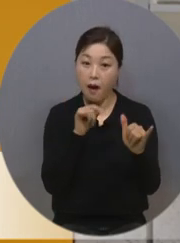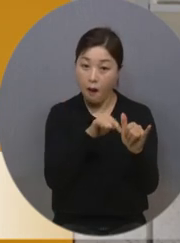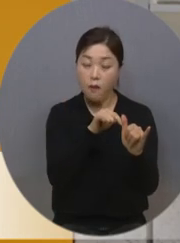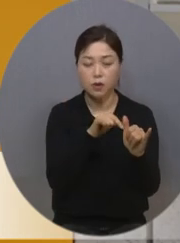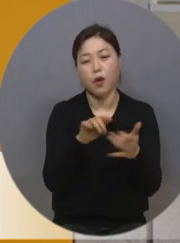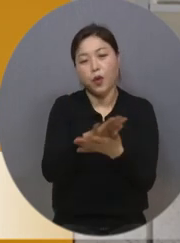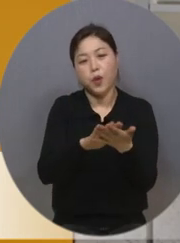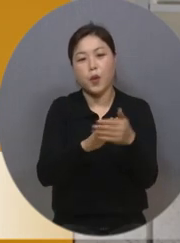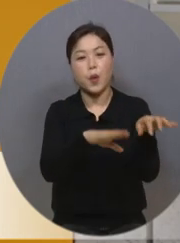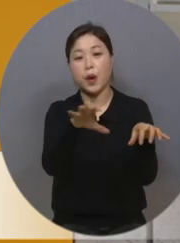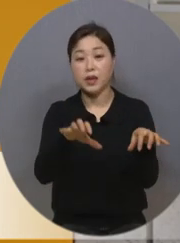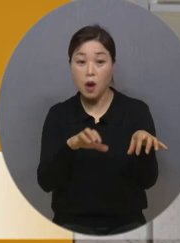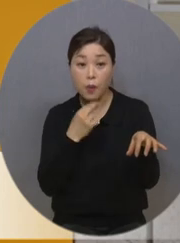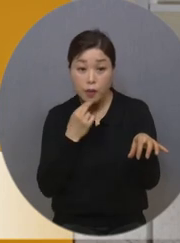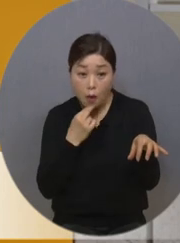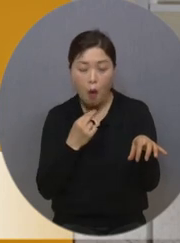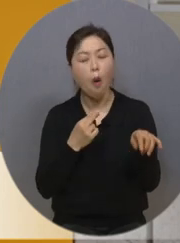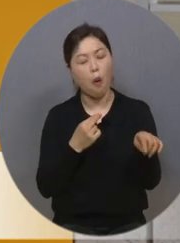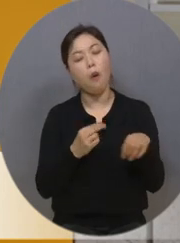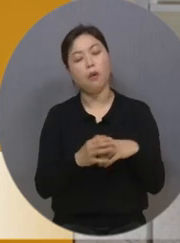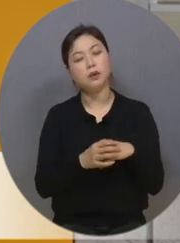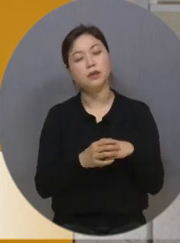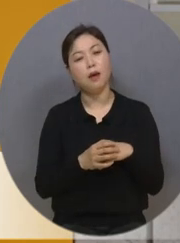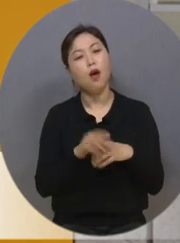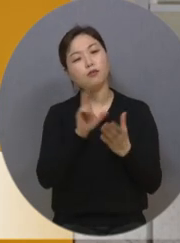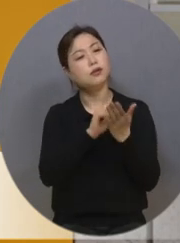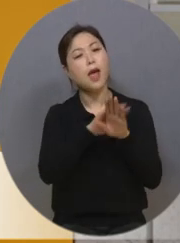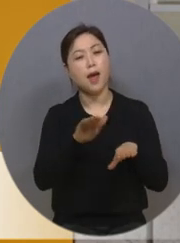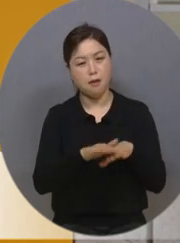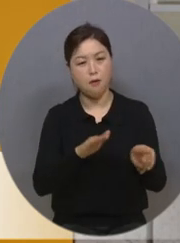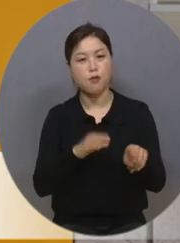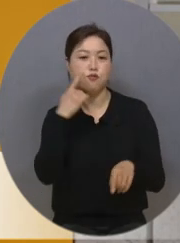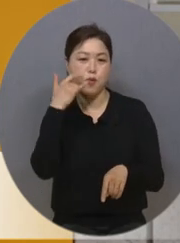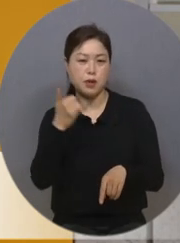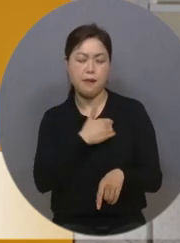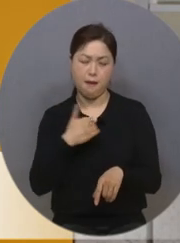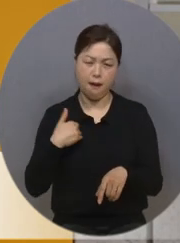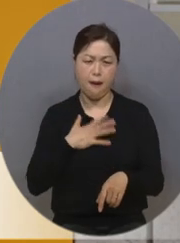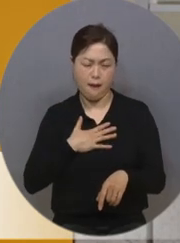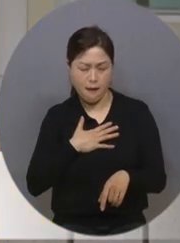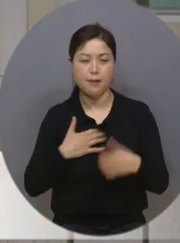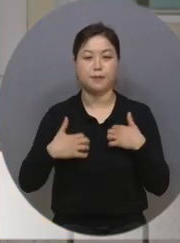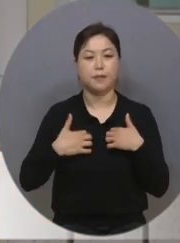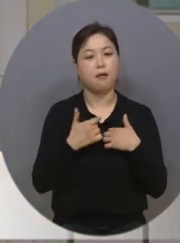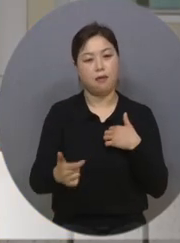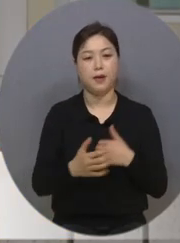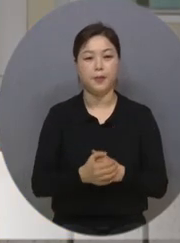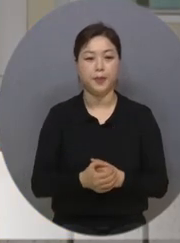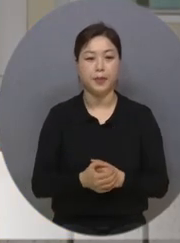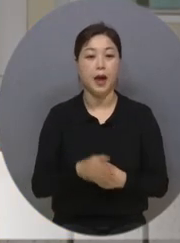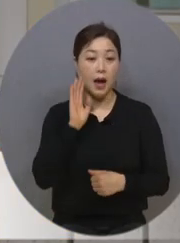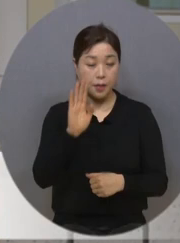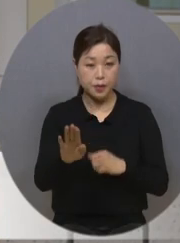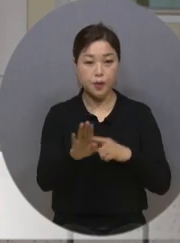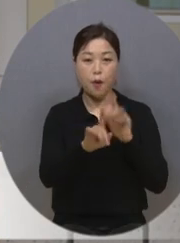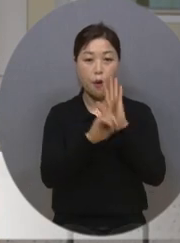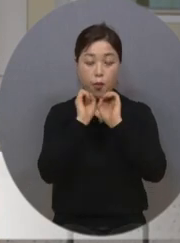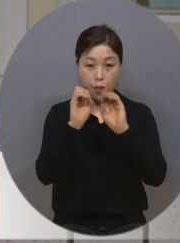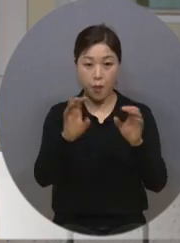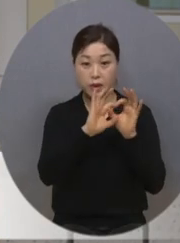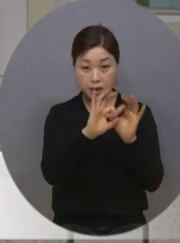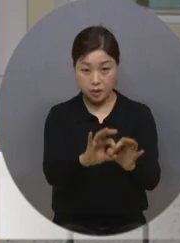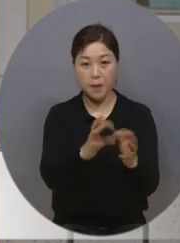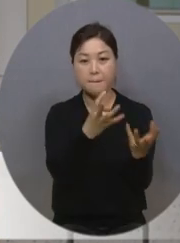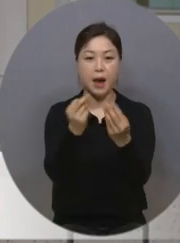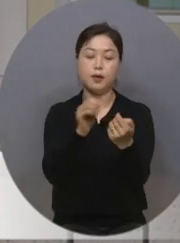부족했던 상황들이 상당히 해소돼서 부모님들이 아주 만족도와 호응도가 높습니다. 앞으로는 계속해서 홍보를